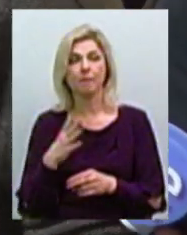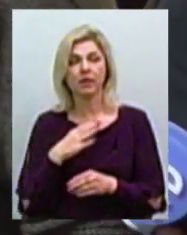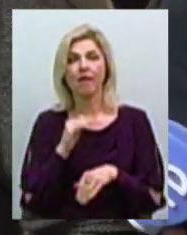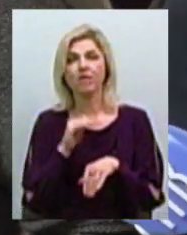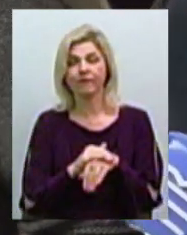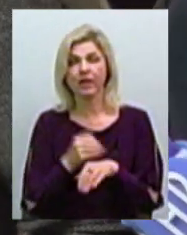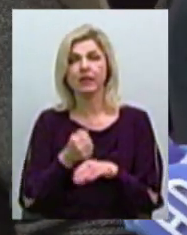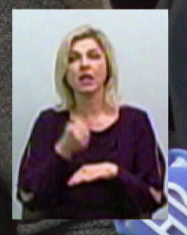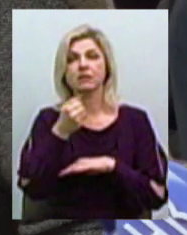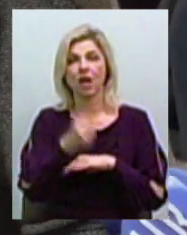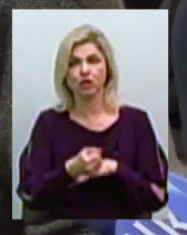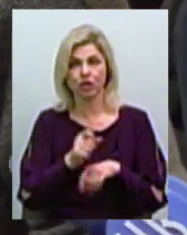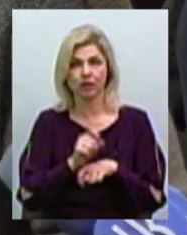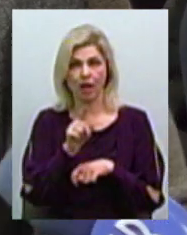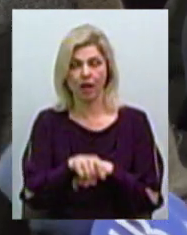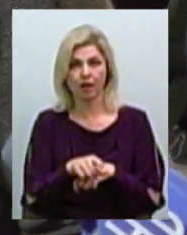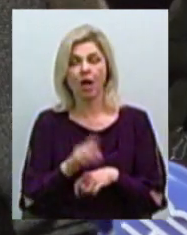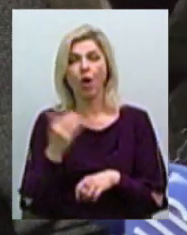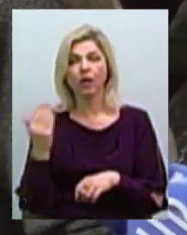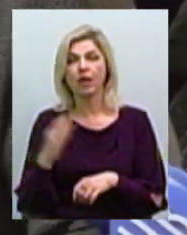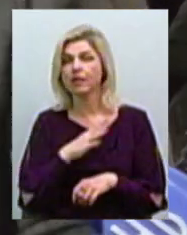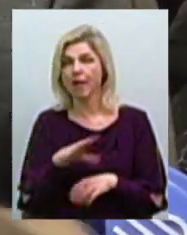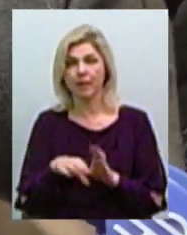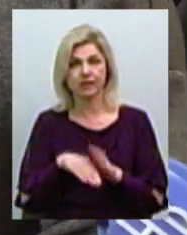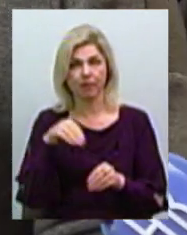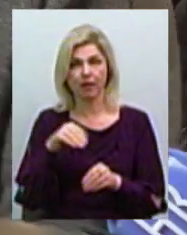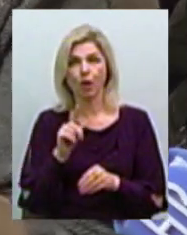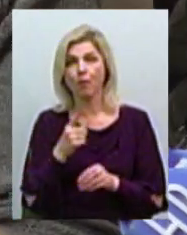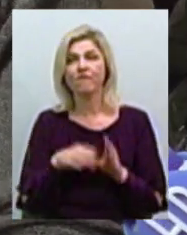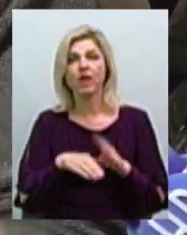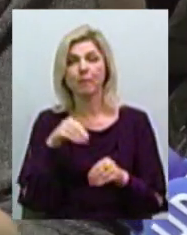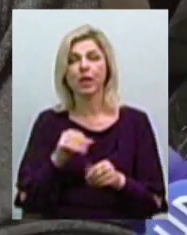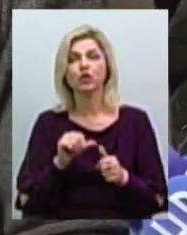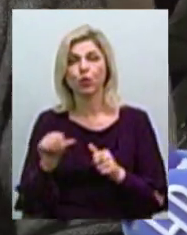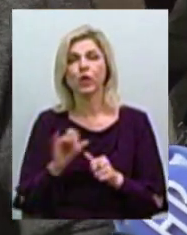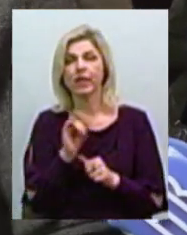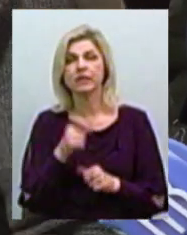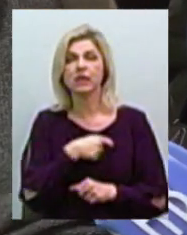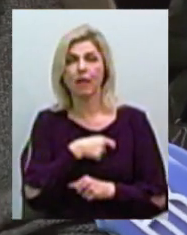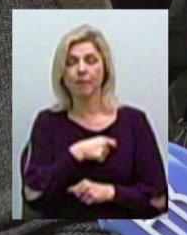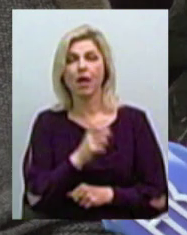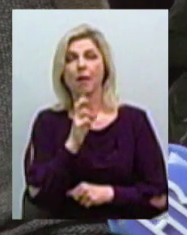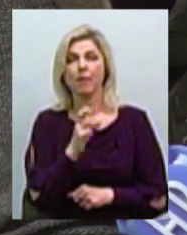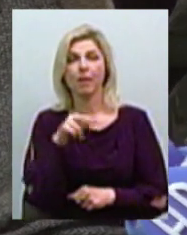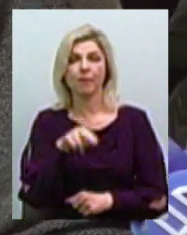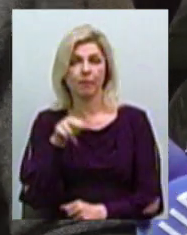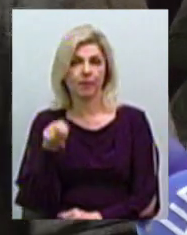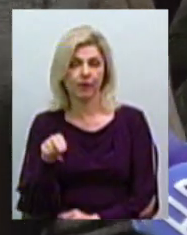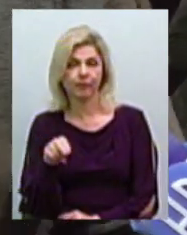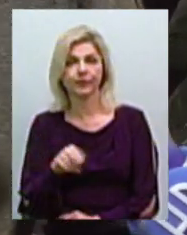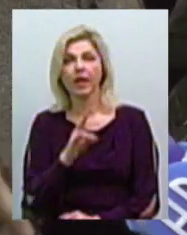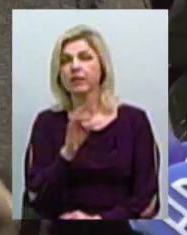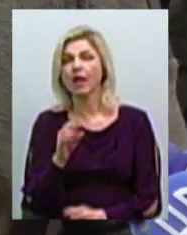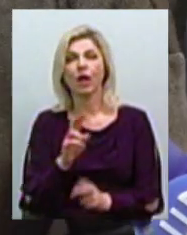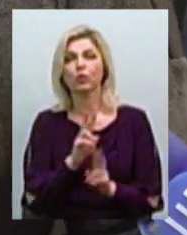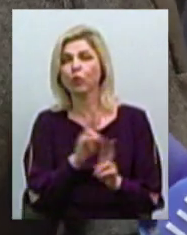на яку вона була фактично назначена. Она же не была избрана, потому что выбирали исключительно из депутатов БПП, ни другая,